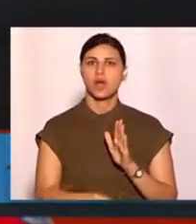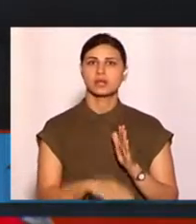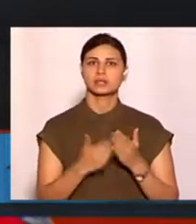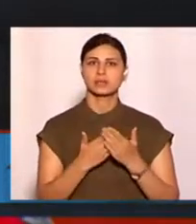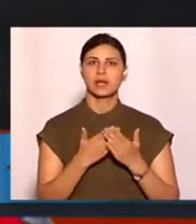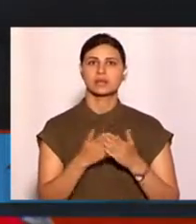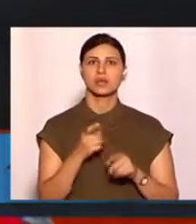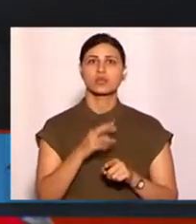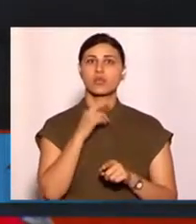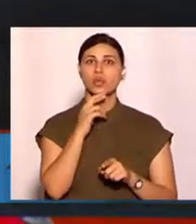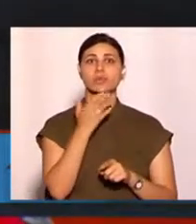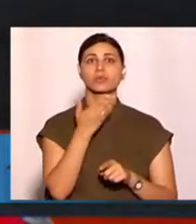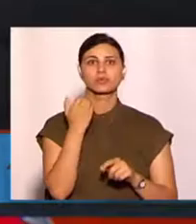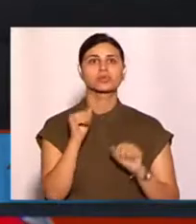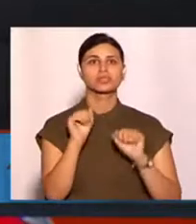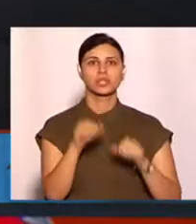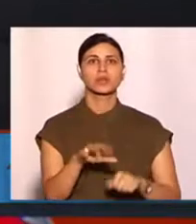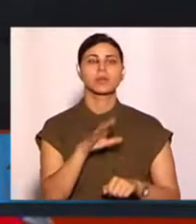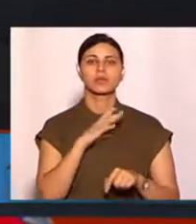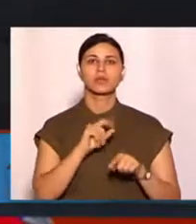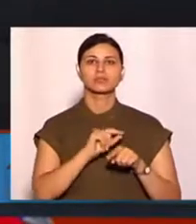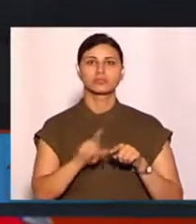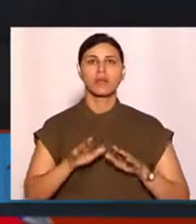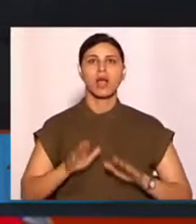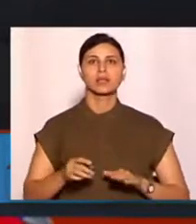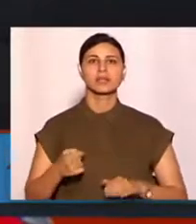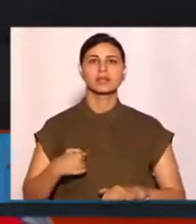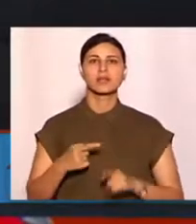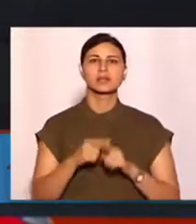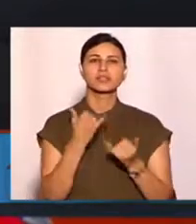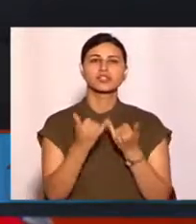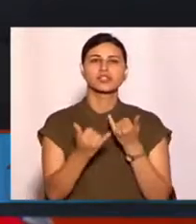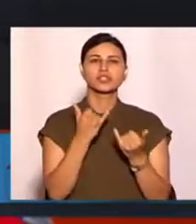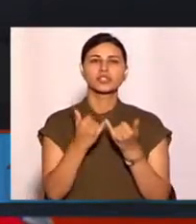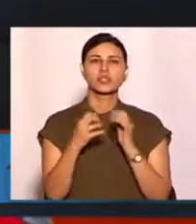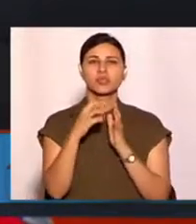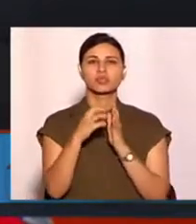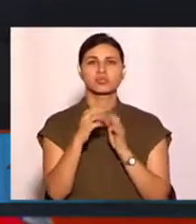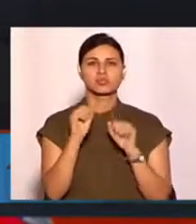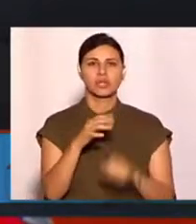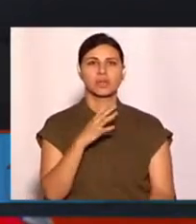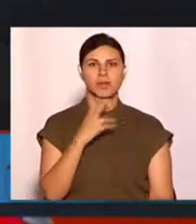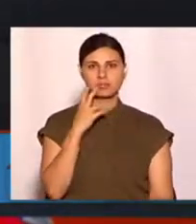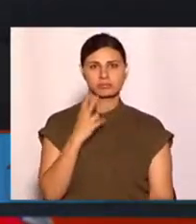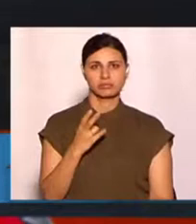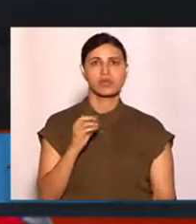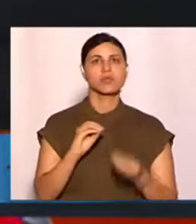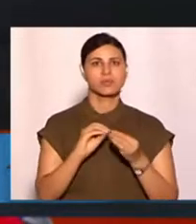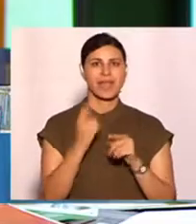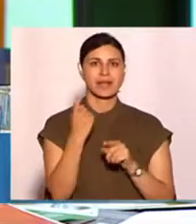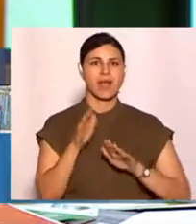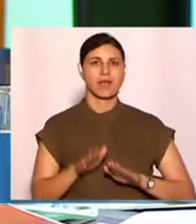არ მივაქციეთ, შეიძლება განვითარდეს ლოკალური აბსცესი, ანუ ლოკალური ჩირკგროვა და პრობლემა მივიდეს